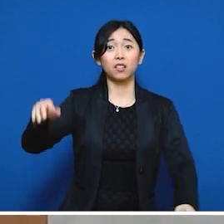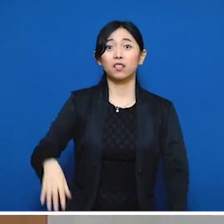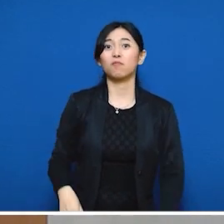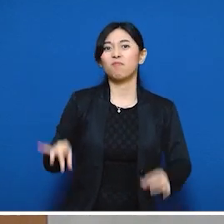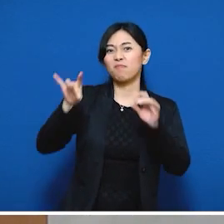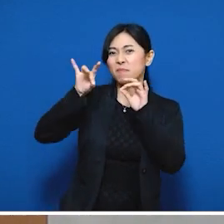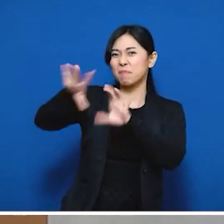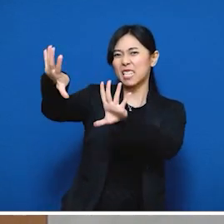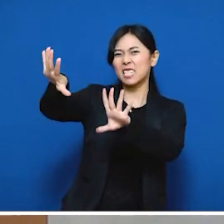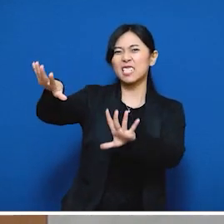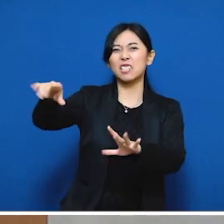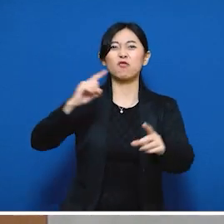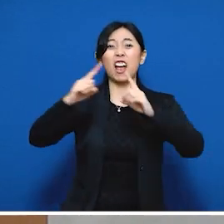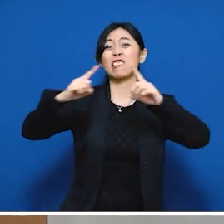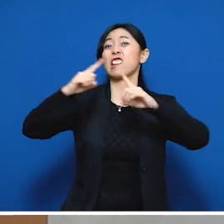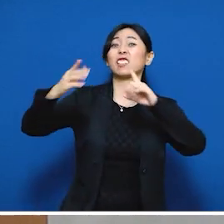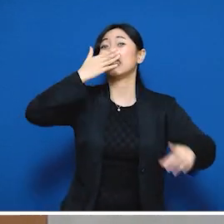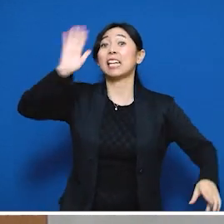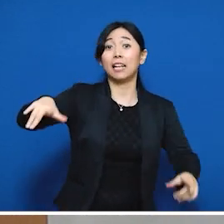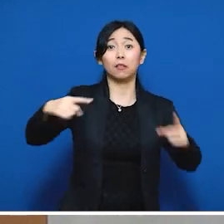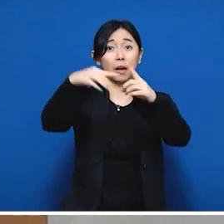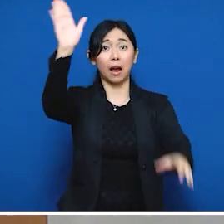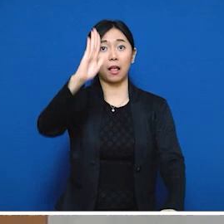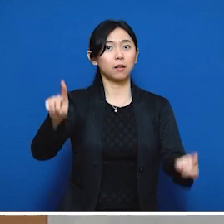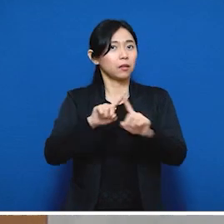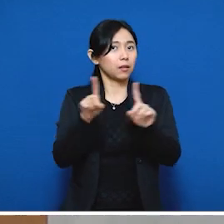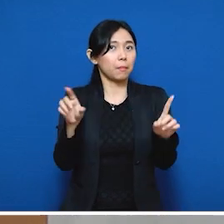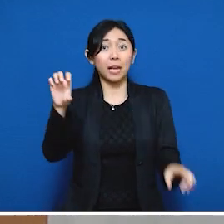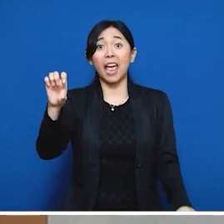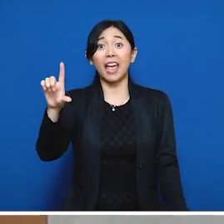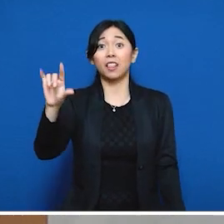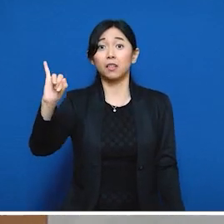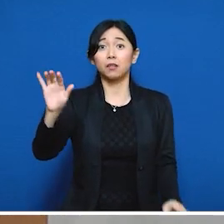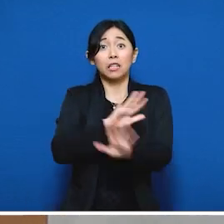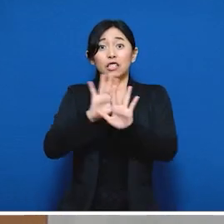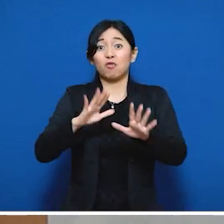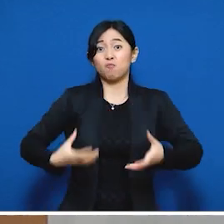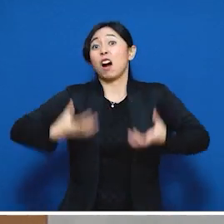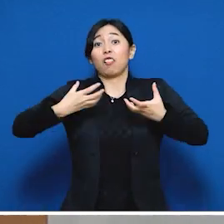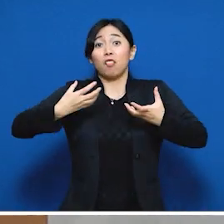Allah, tetapi ia tidak memarahi mereka.